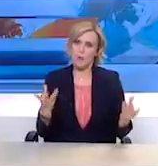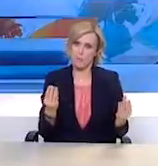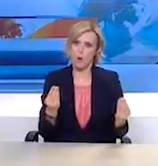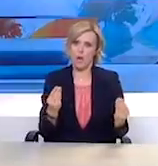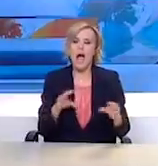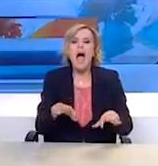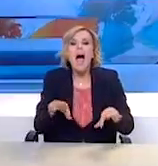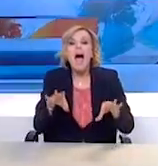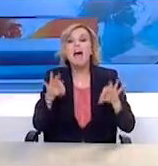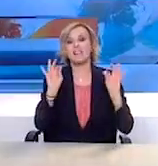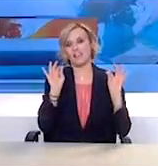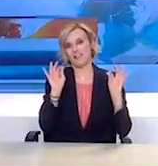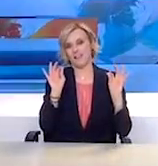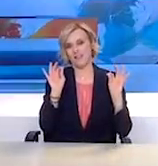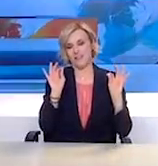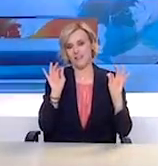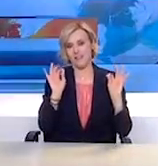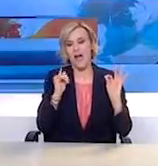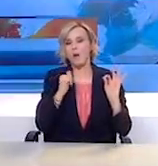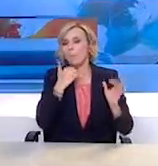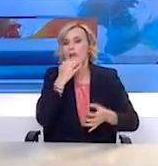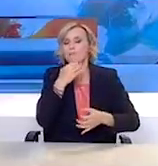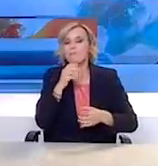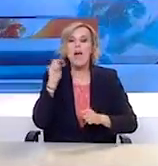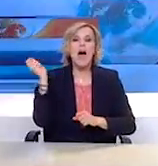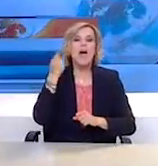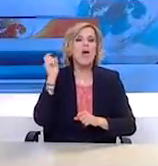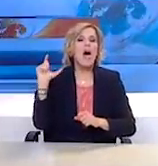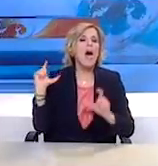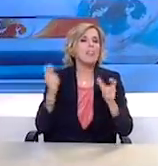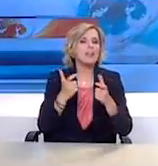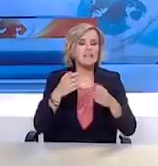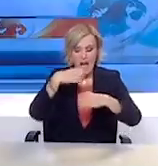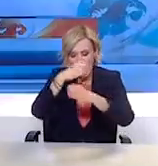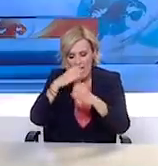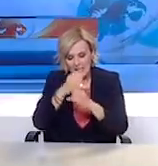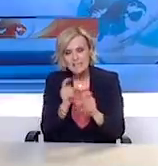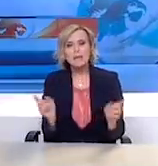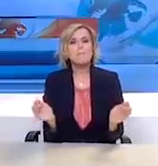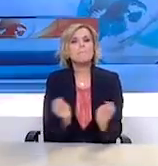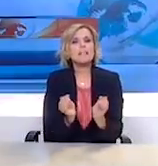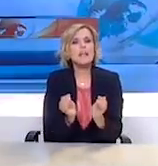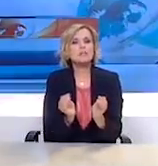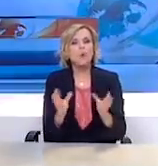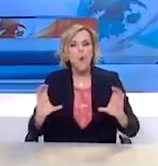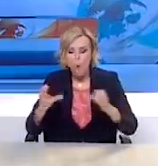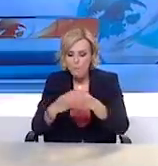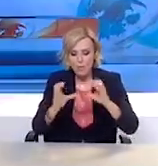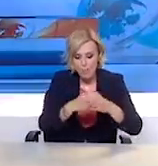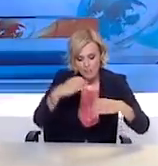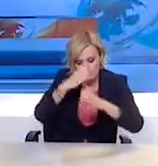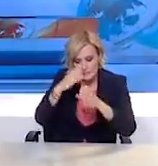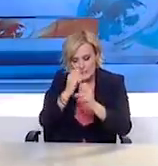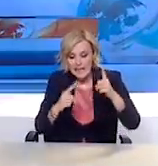αρχικά στάδια ακόμα, στα εθνικά εργαστήρια αναφοράς και από μικρές ερευνητικές ομάδες. Φαίνεται ότι και αυτά